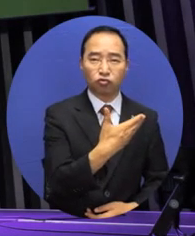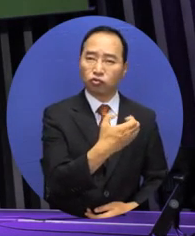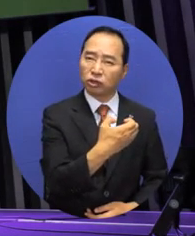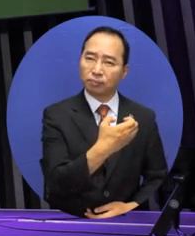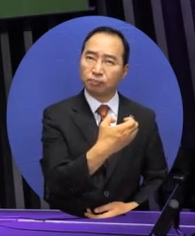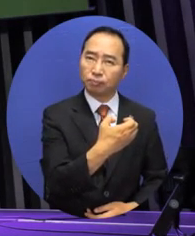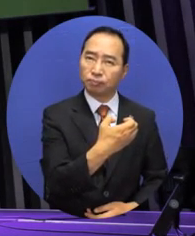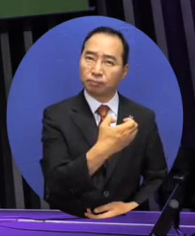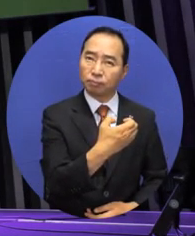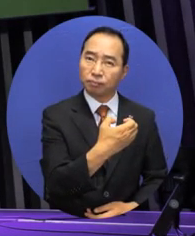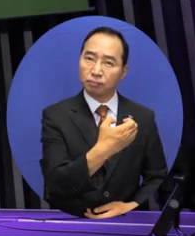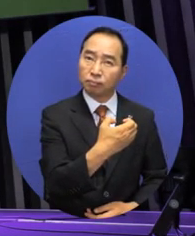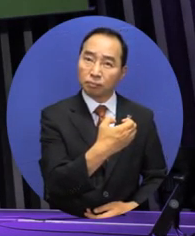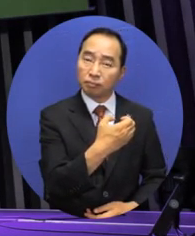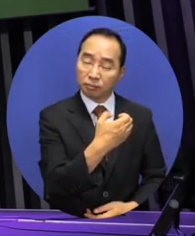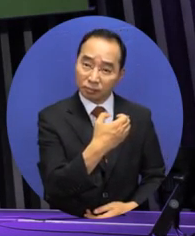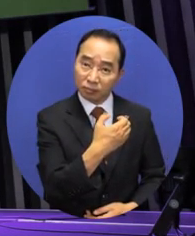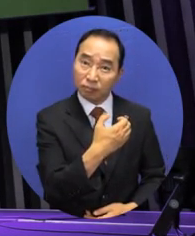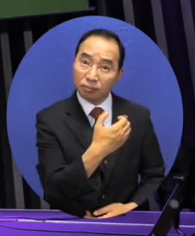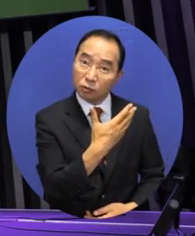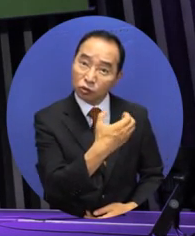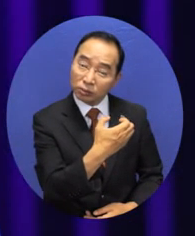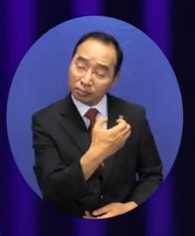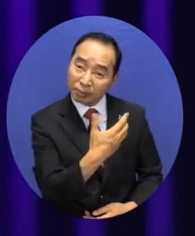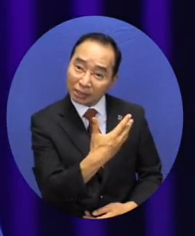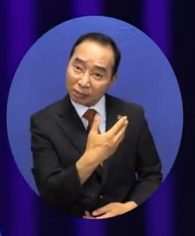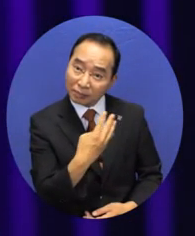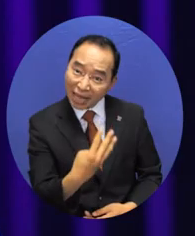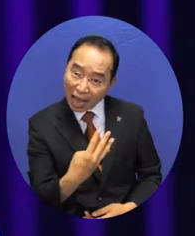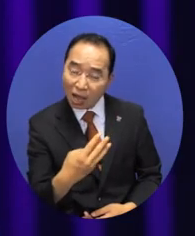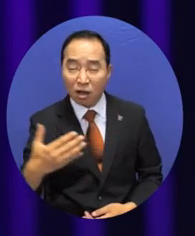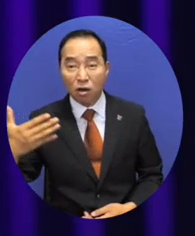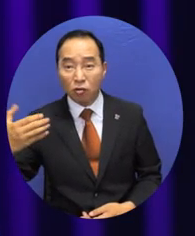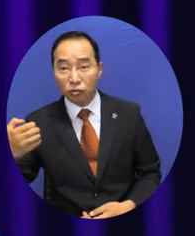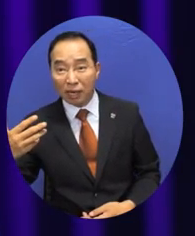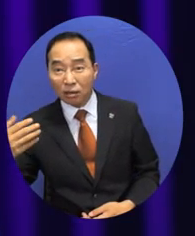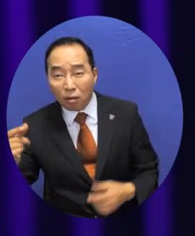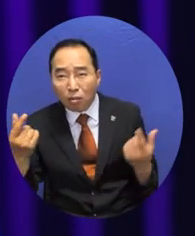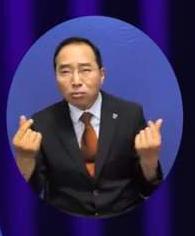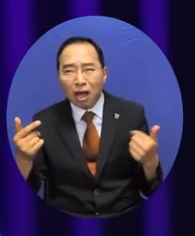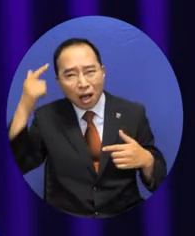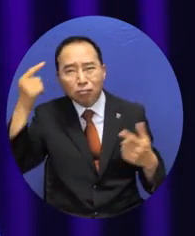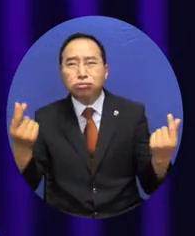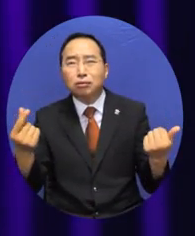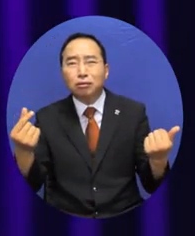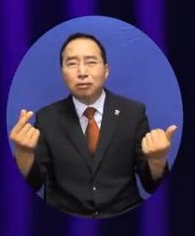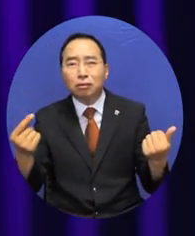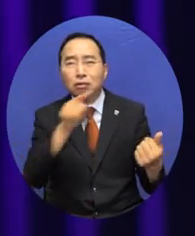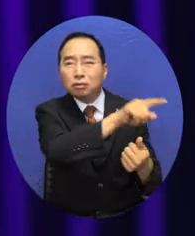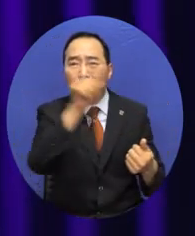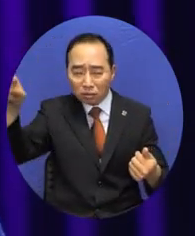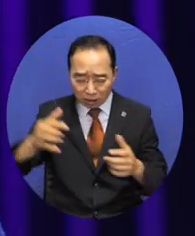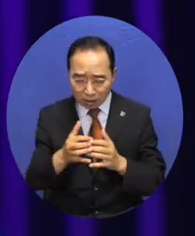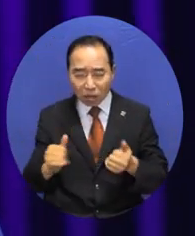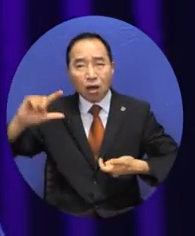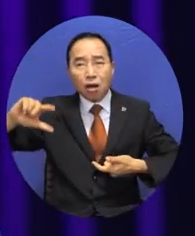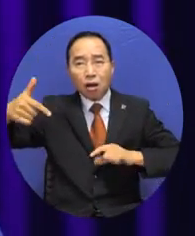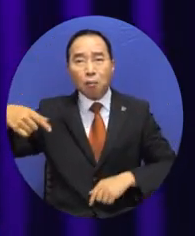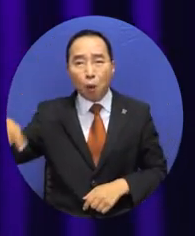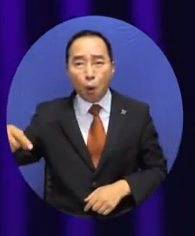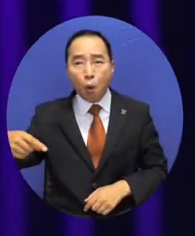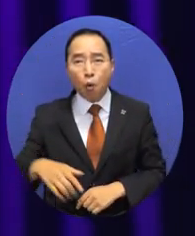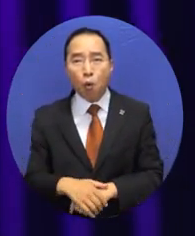보노보와는 98.7%가 유전자가 같습니다. 그럼 인간이 짐승과 다른 인간만의 특성이 뭐냐 할 때 뭐 이성부터